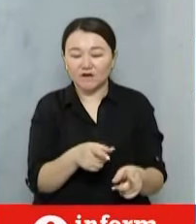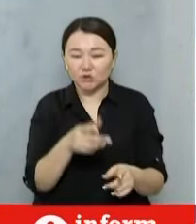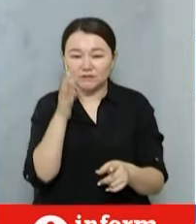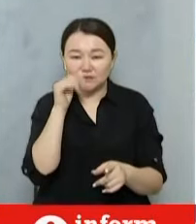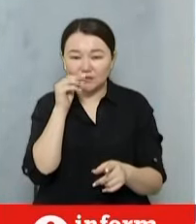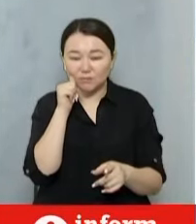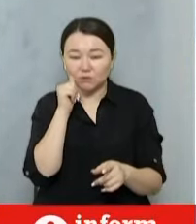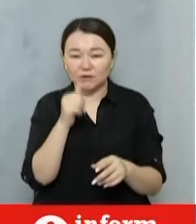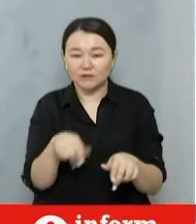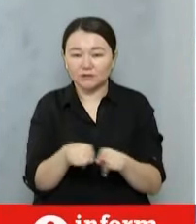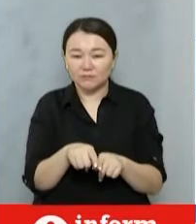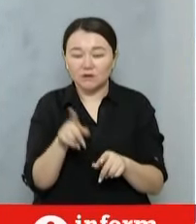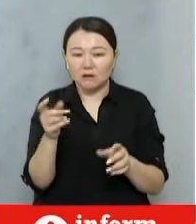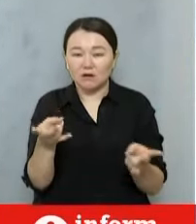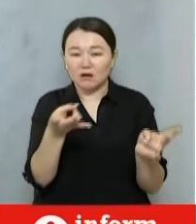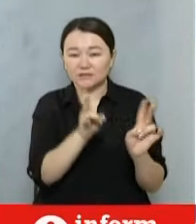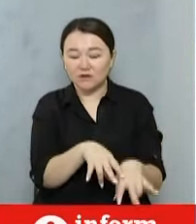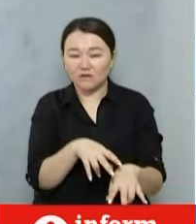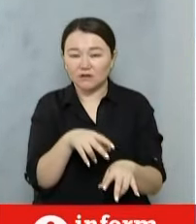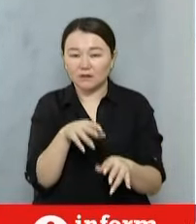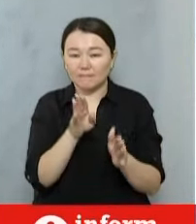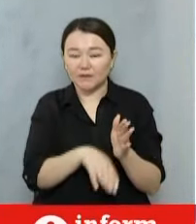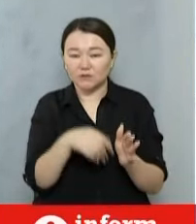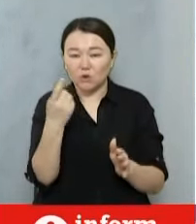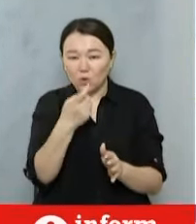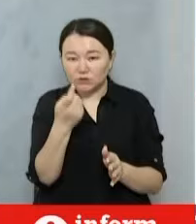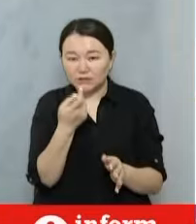собаку тем самым оставил его бесхозную